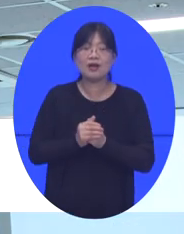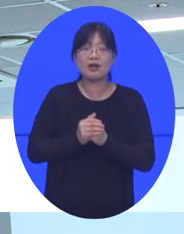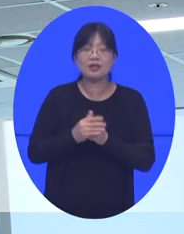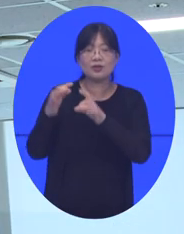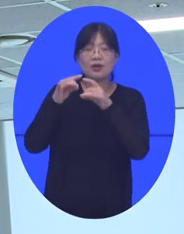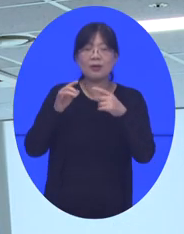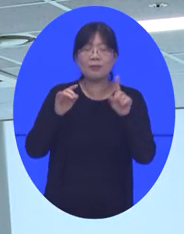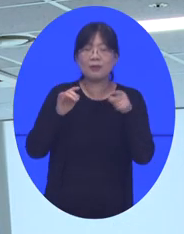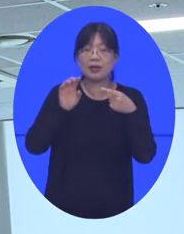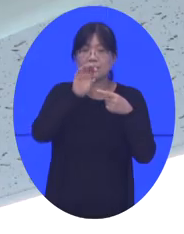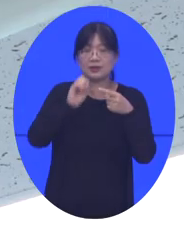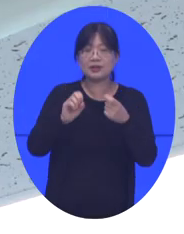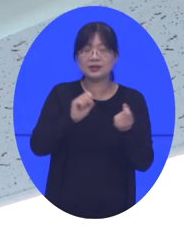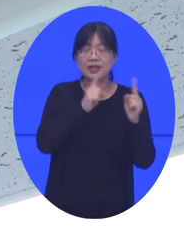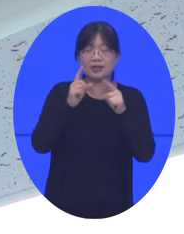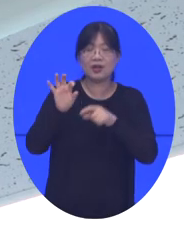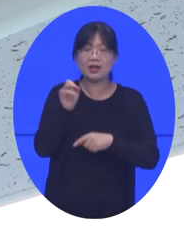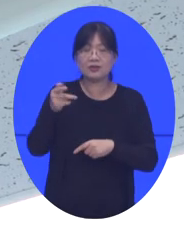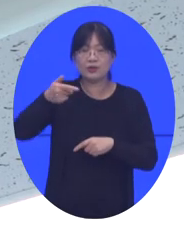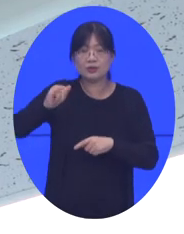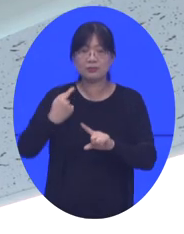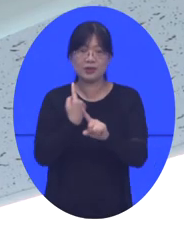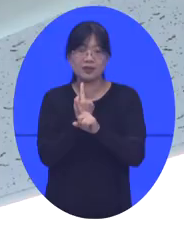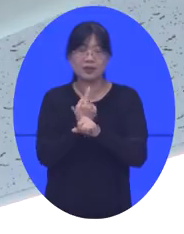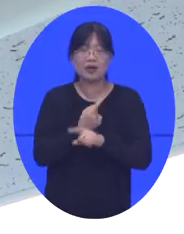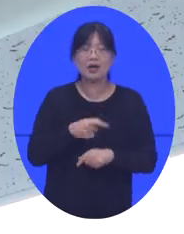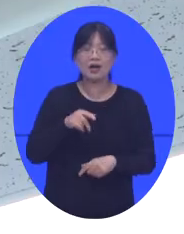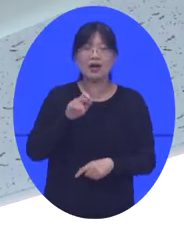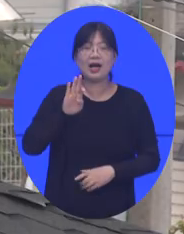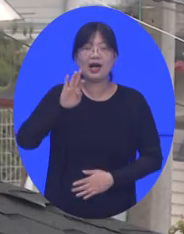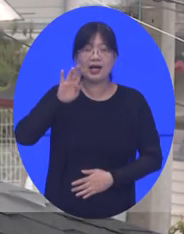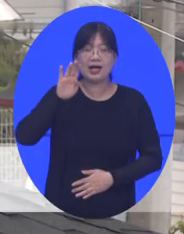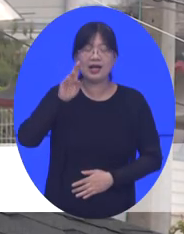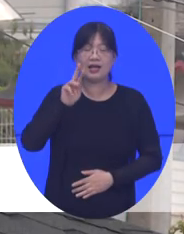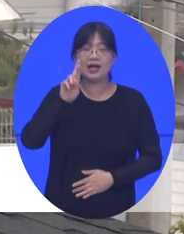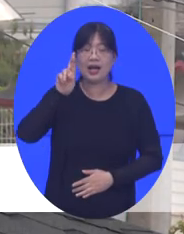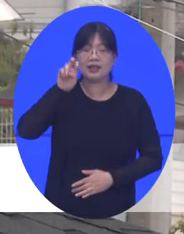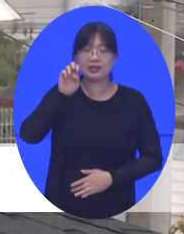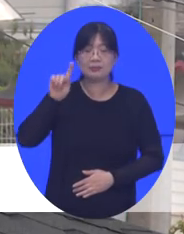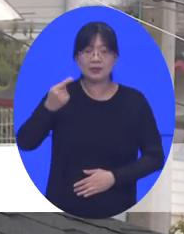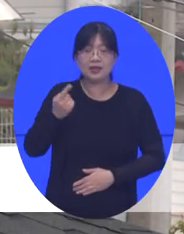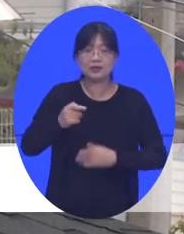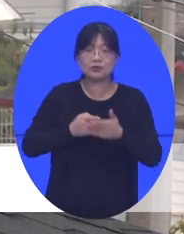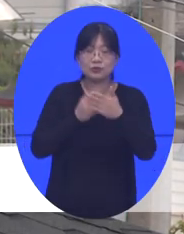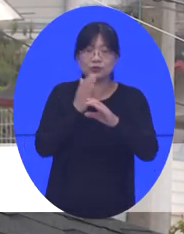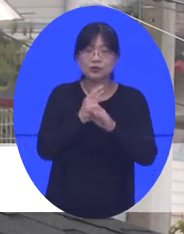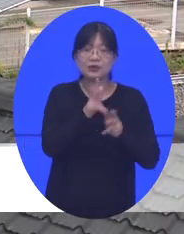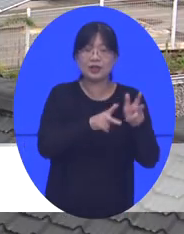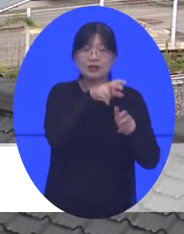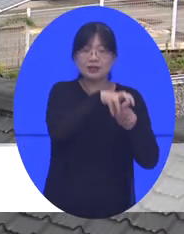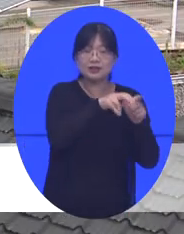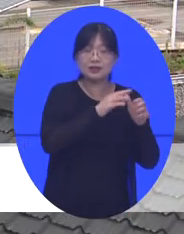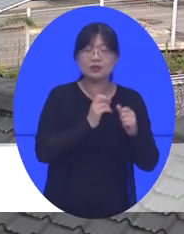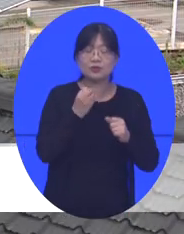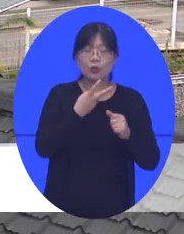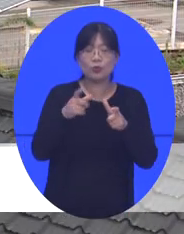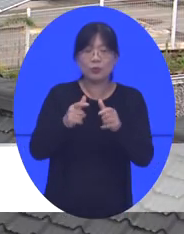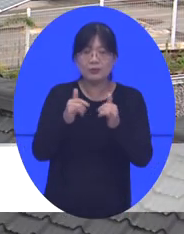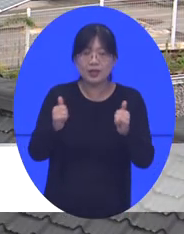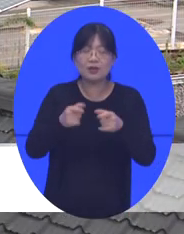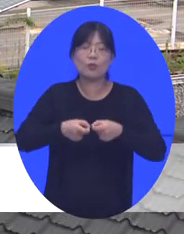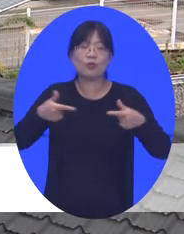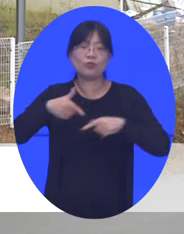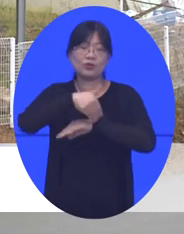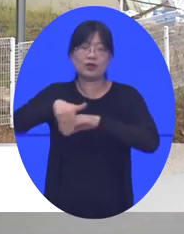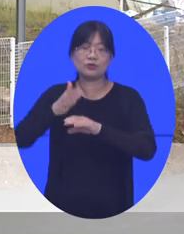100%를 재생에너지로 전환하는 공공 아리백을 추진 중입니다. 이어 대상을 산업단지와 도민으로까지 넓혀가겠다는